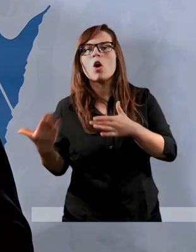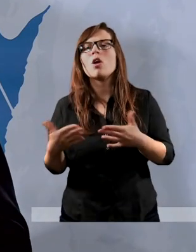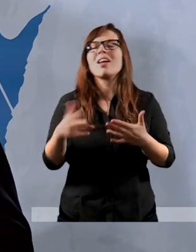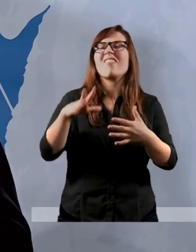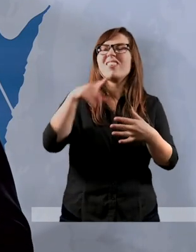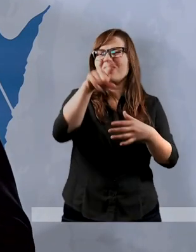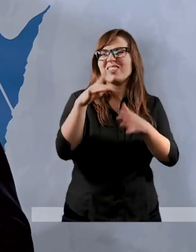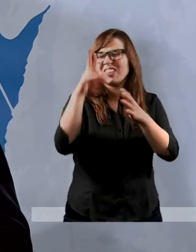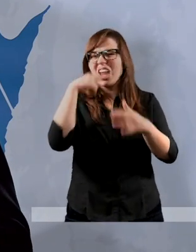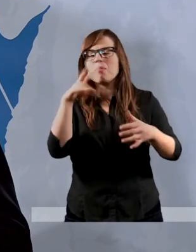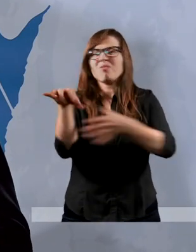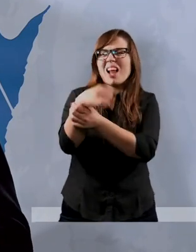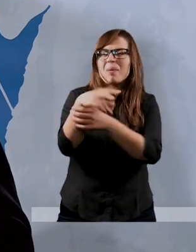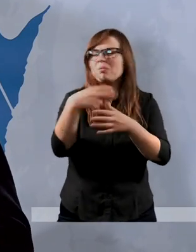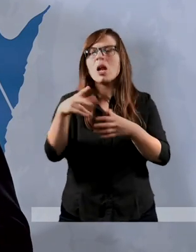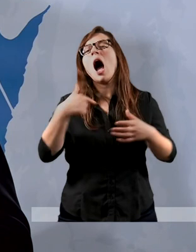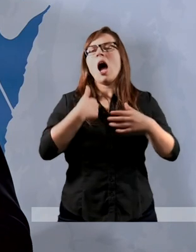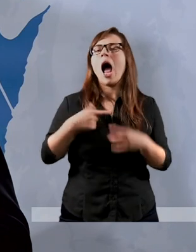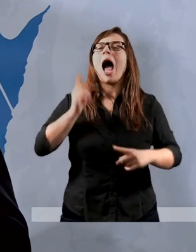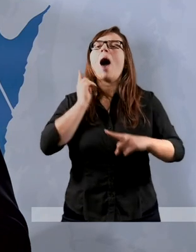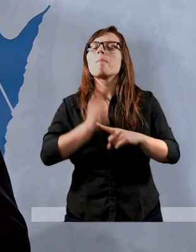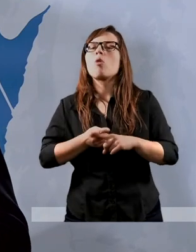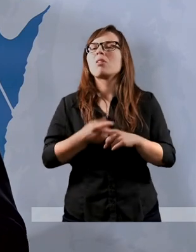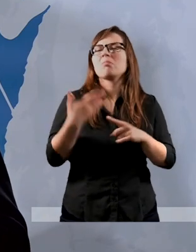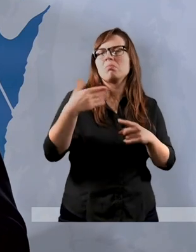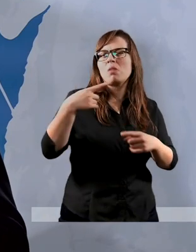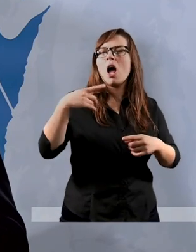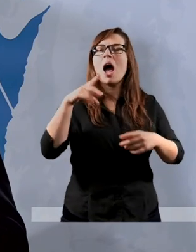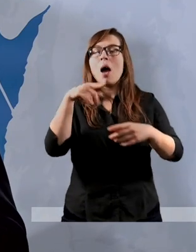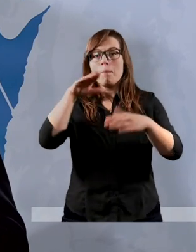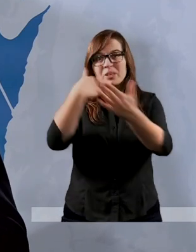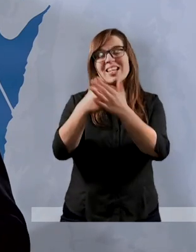szedłem zaparte, a postanowiłem, że będę się